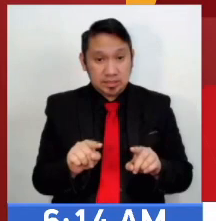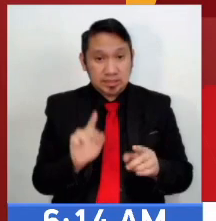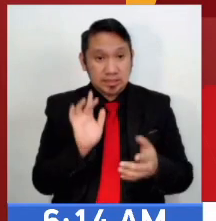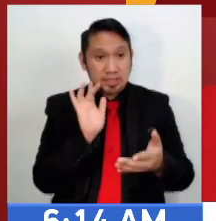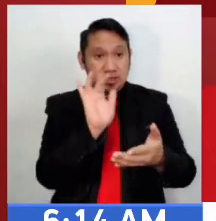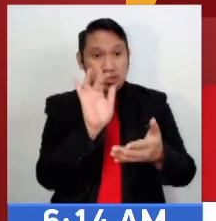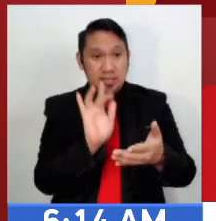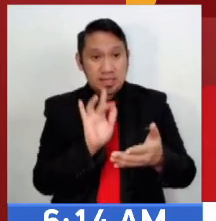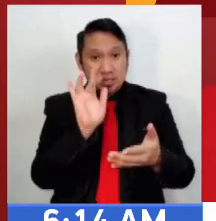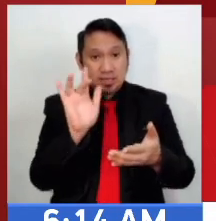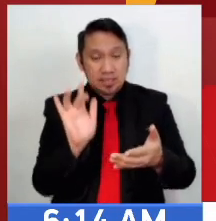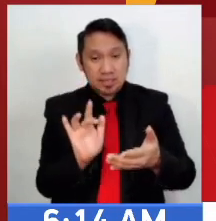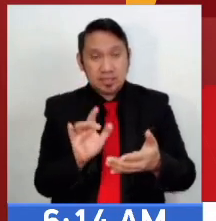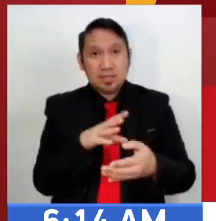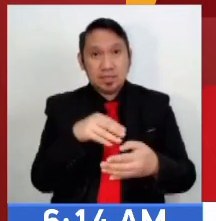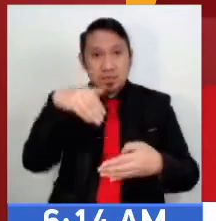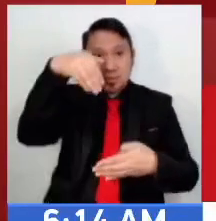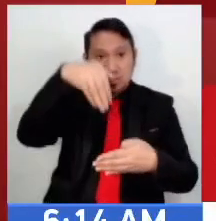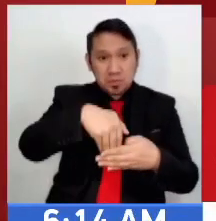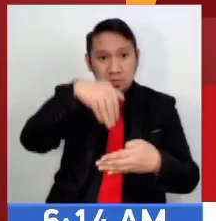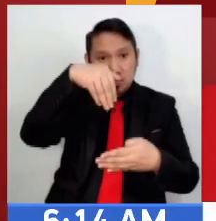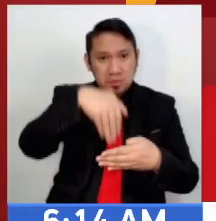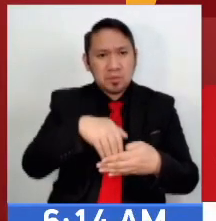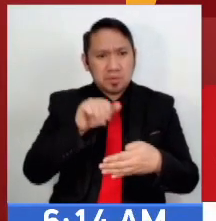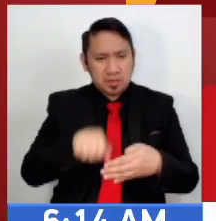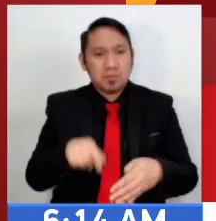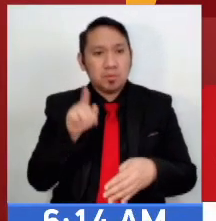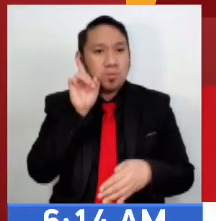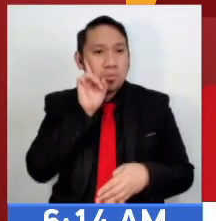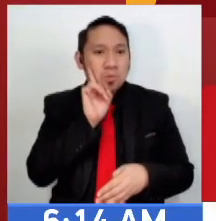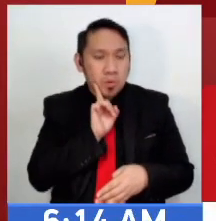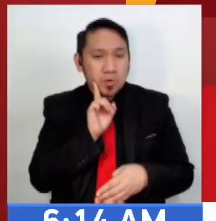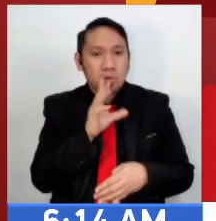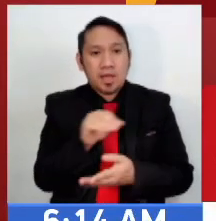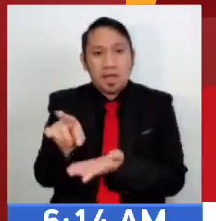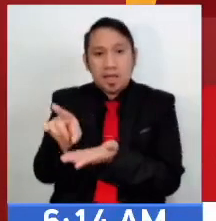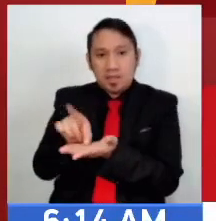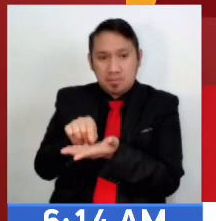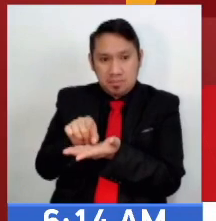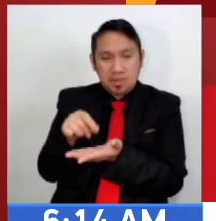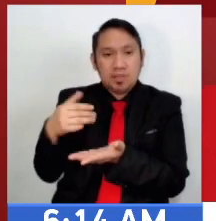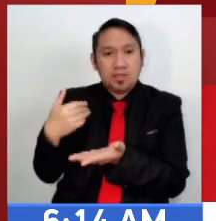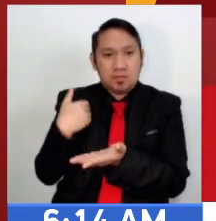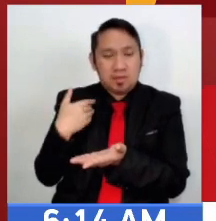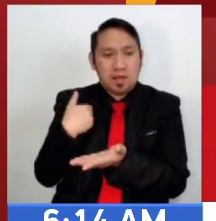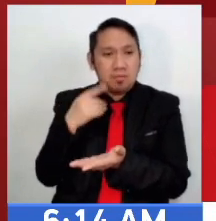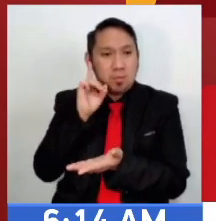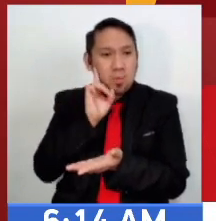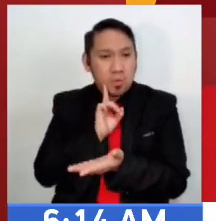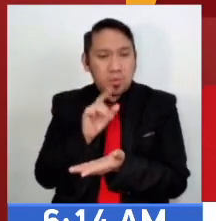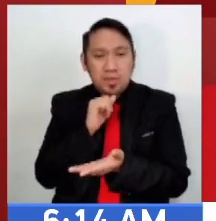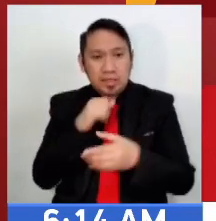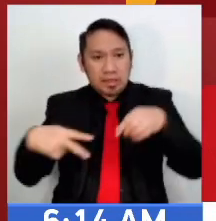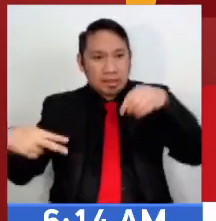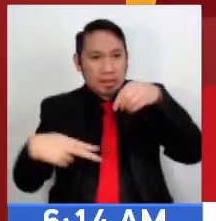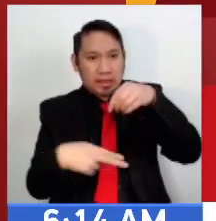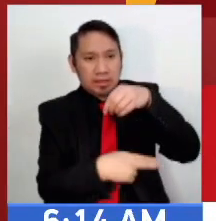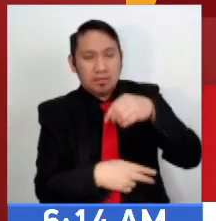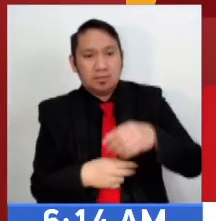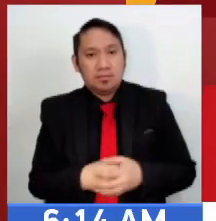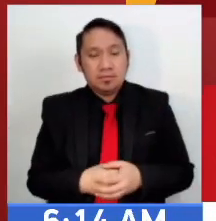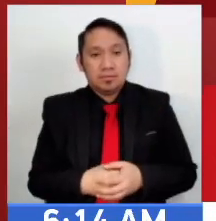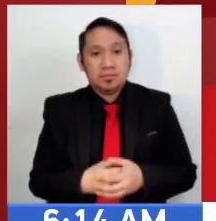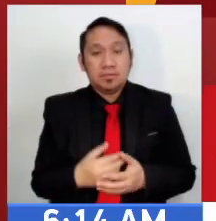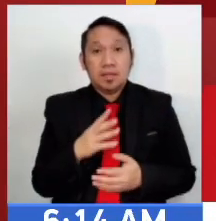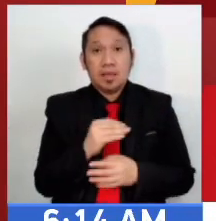sa balota, kakainin pa rin. Printer compartment na may auto-cut function para hindi naguguntingin ang resibo ng boto. Translucent na ballot